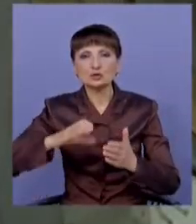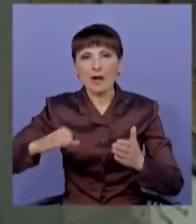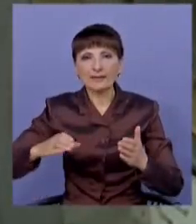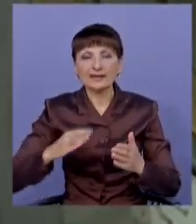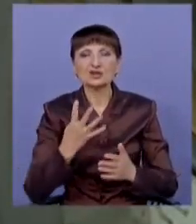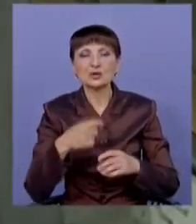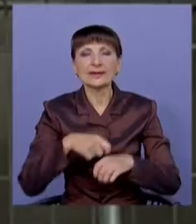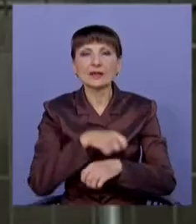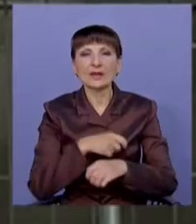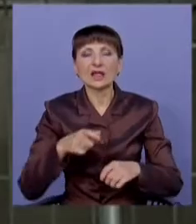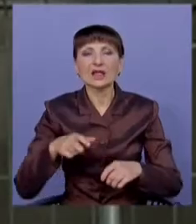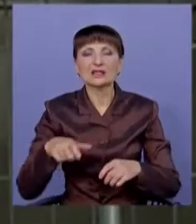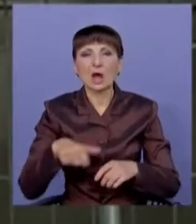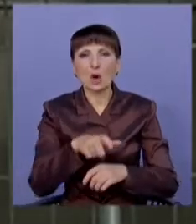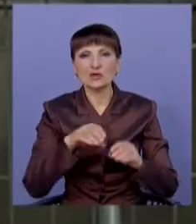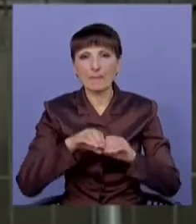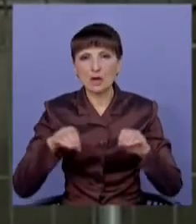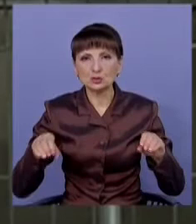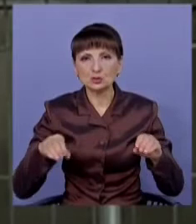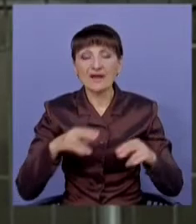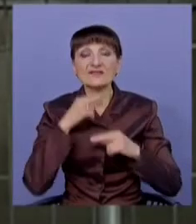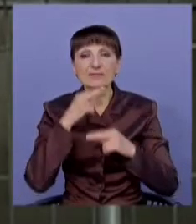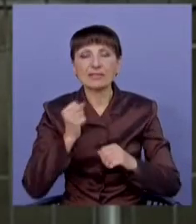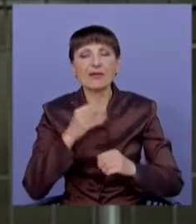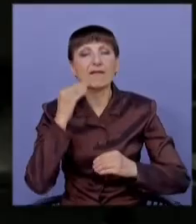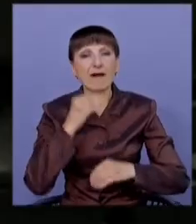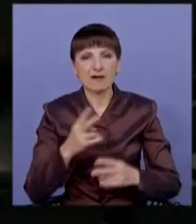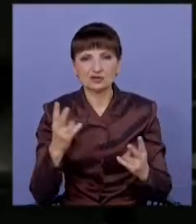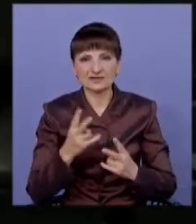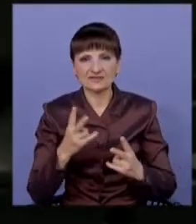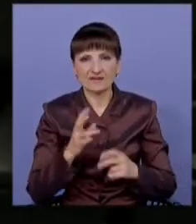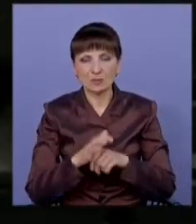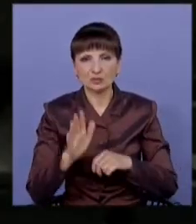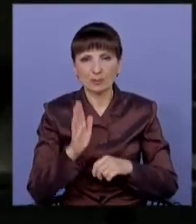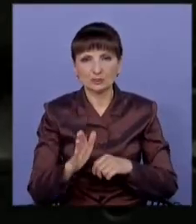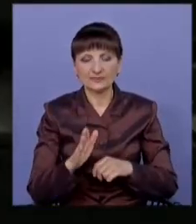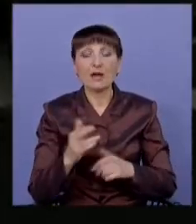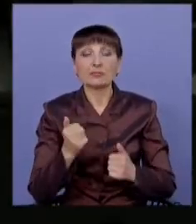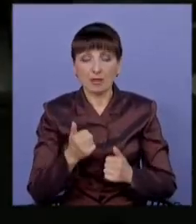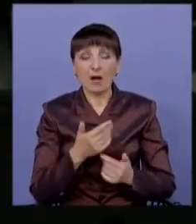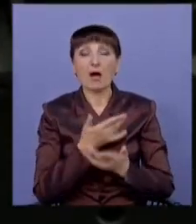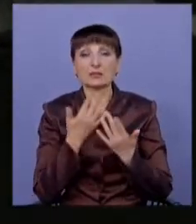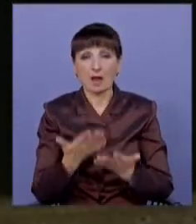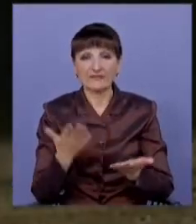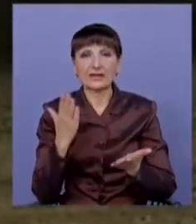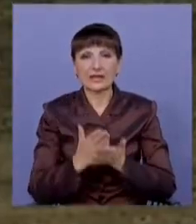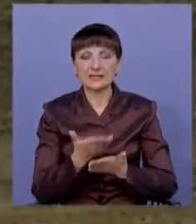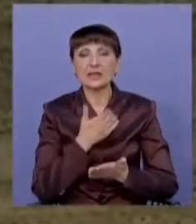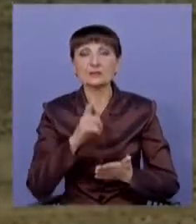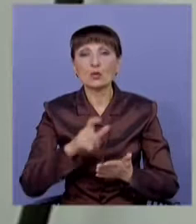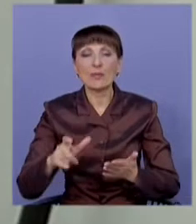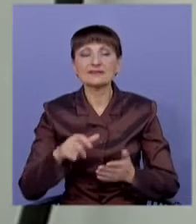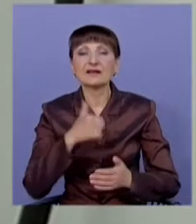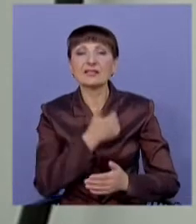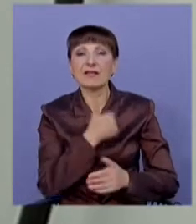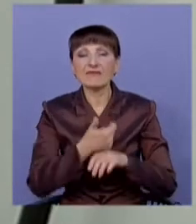4 километров дорожных бордюров. Главный акцент сделан на качество продукции. Спрос, конечно, есть на продукцию. Главное сегодня нашему покупателю – это качество.